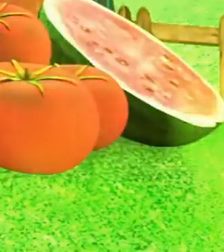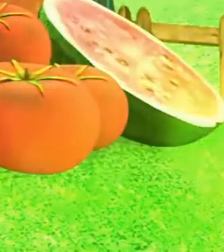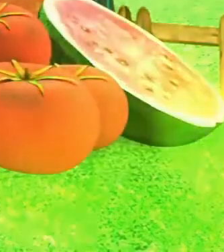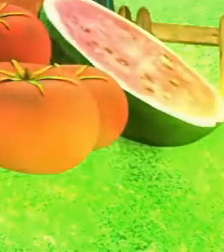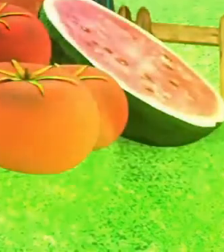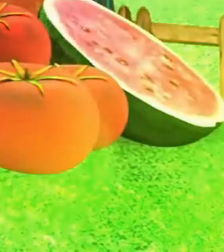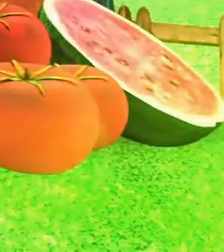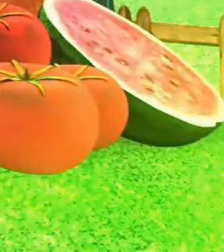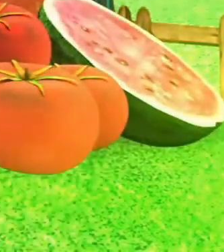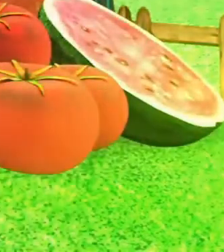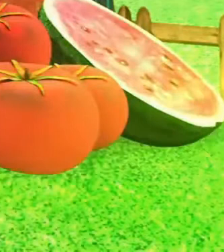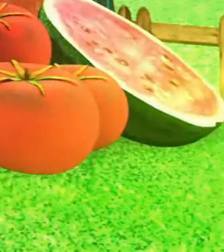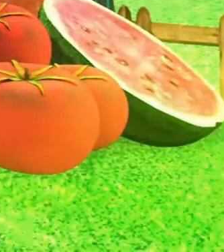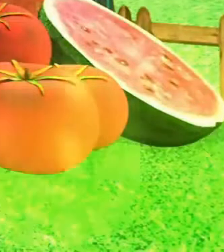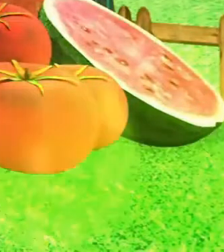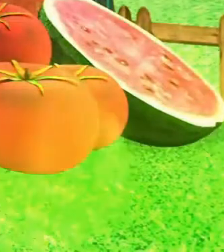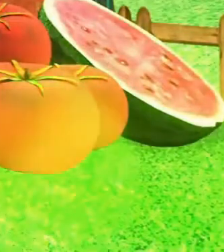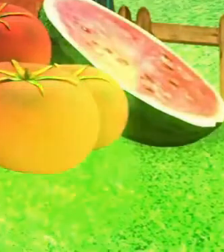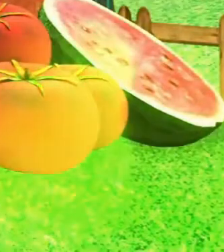คือนโยบายธกส.